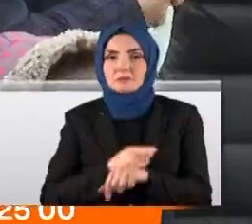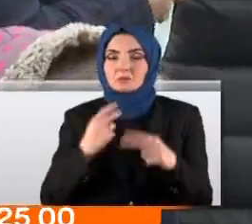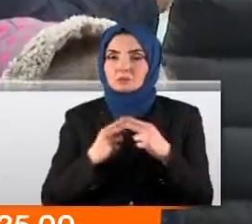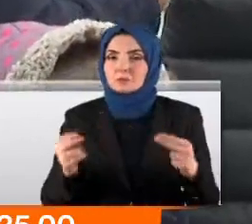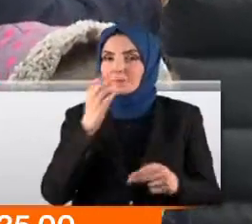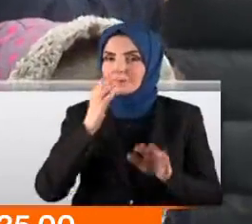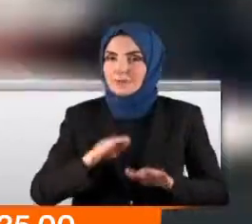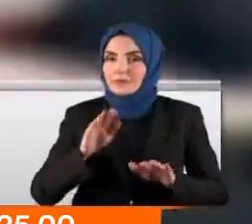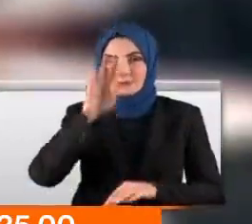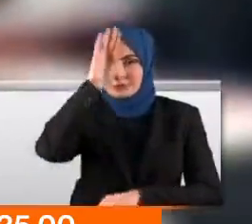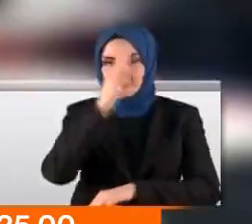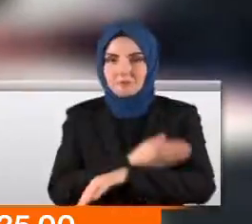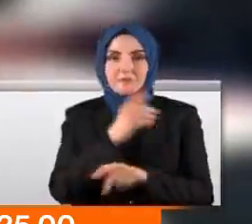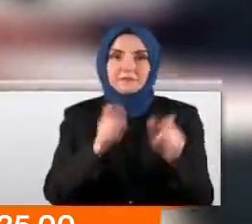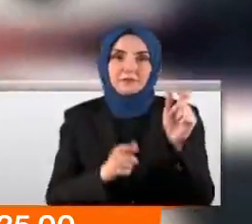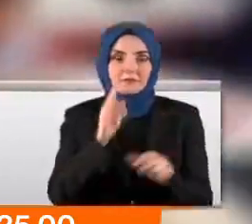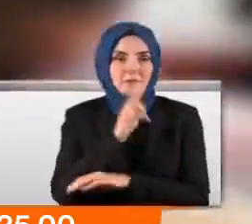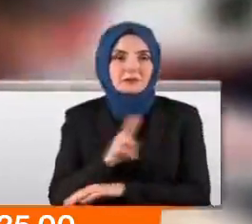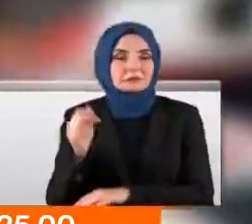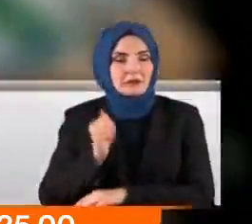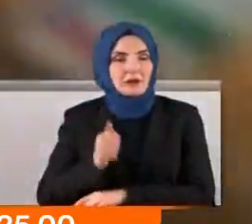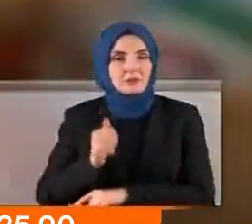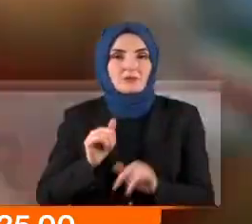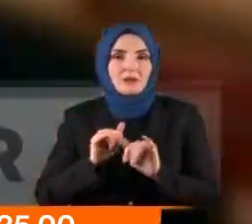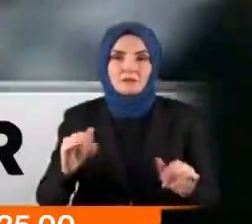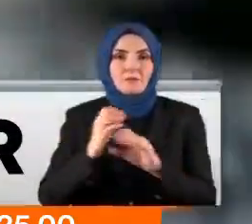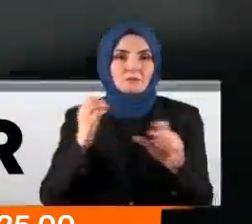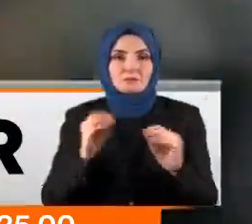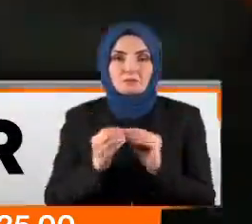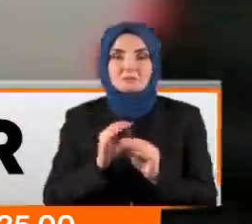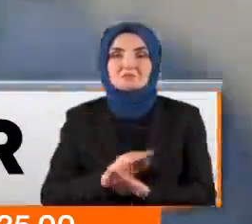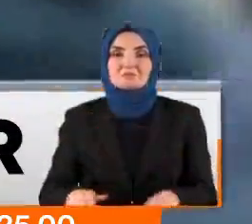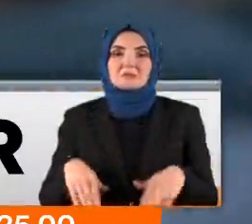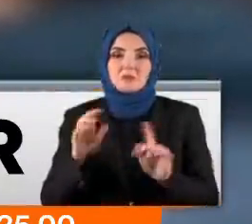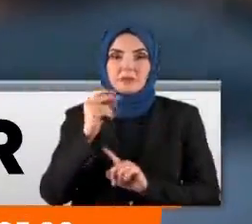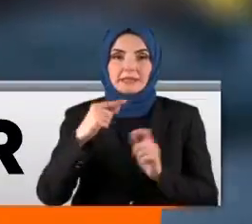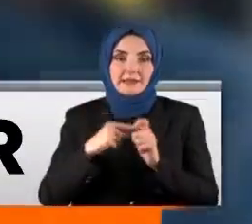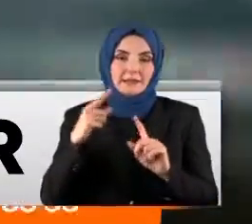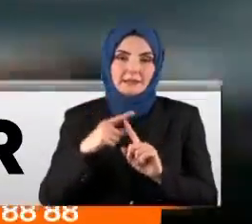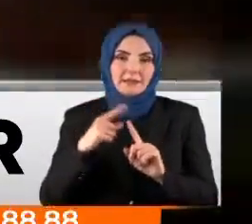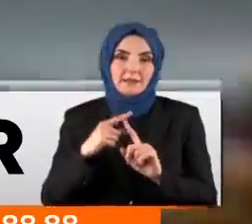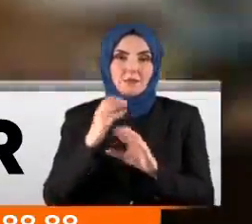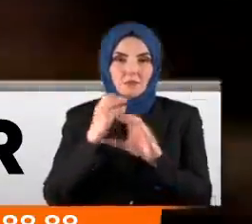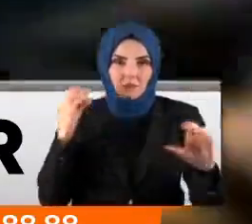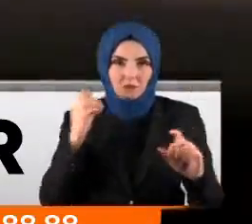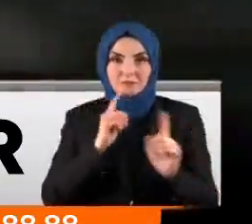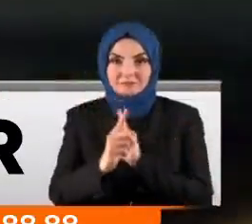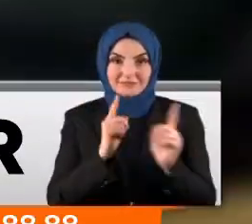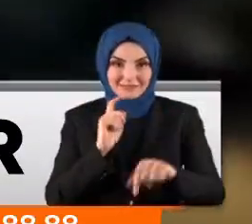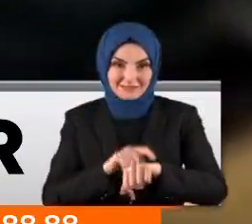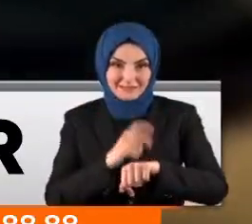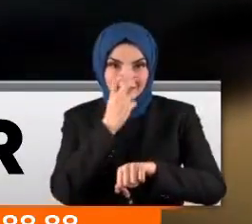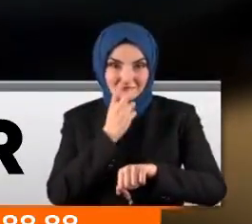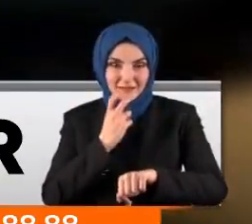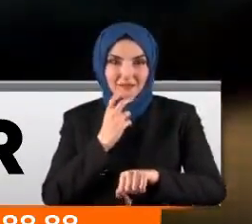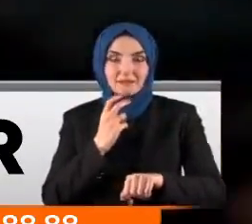manzara Her gün aynı otobüs çilesi bir türlü bitmiyor İETT araçları sefer saatlerine uymuyor gelen de Saniyeler içinde